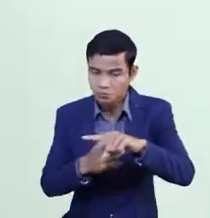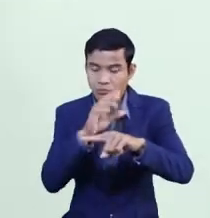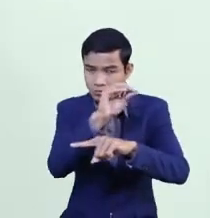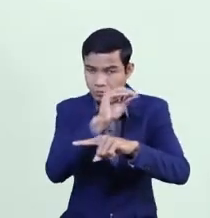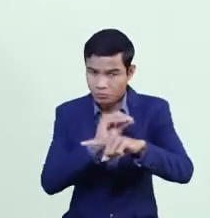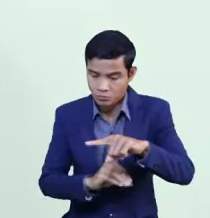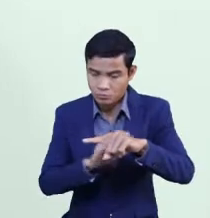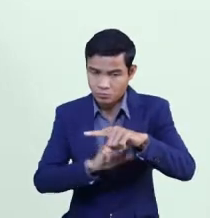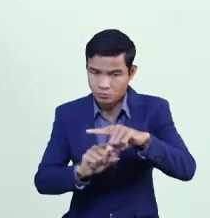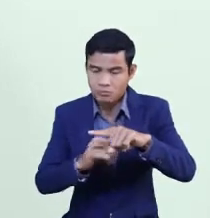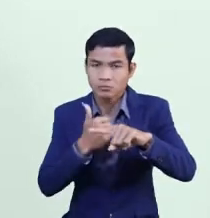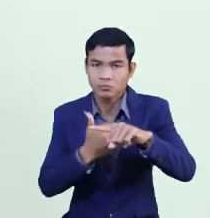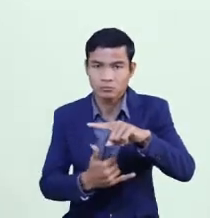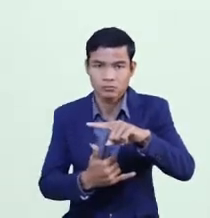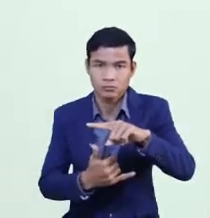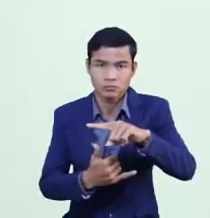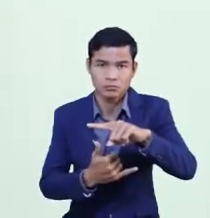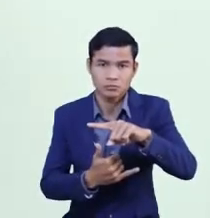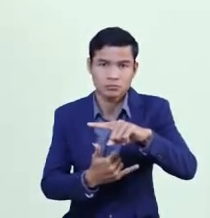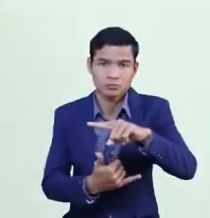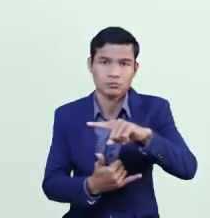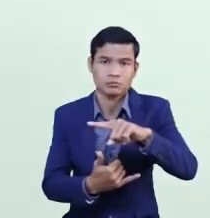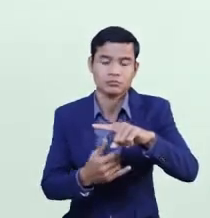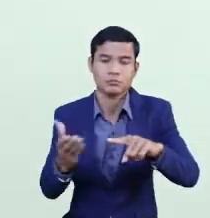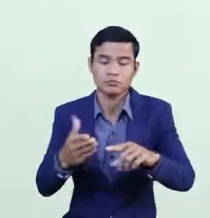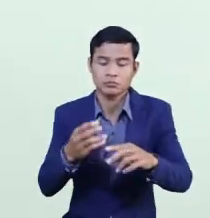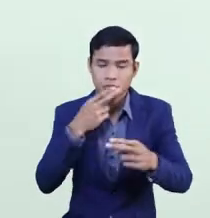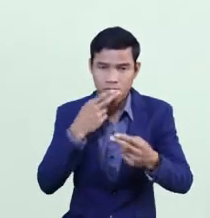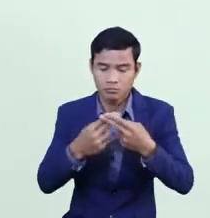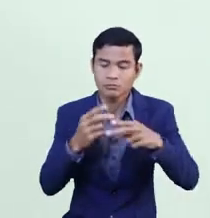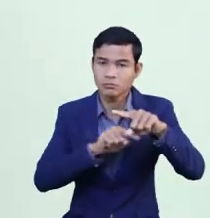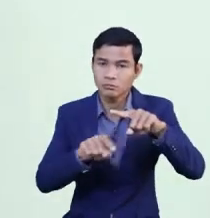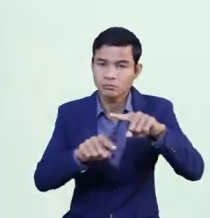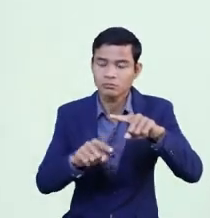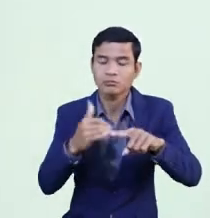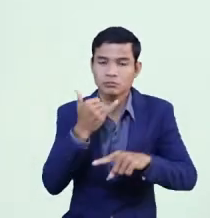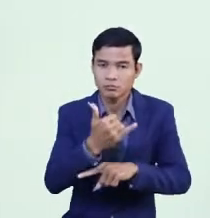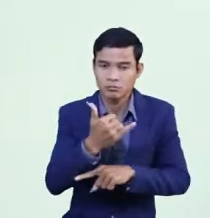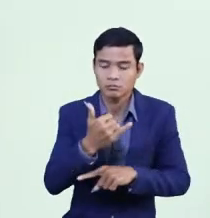រសេរលេខ6ចាអញ្ចឹងចម្លើយនៅសល់នេះគឺ